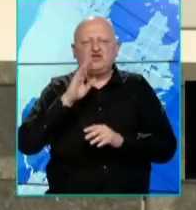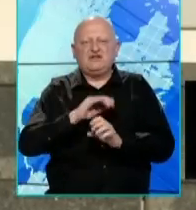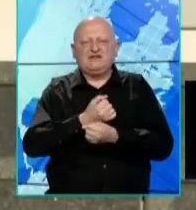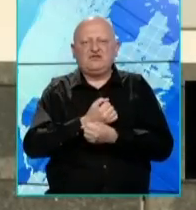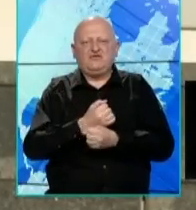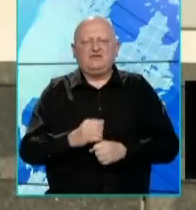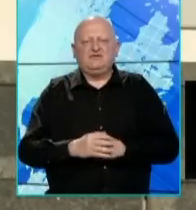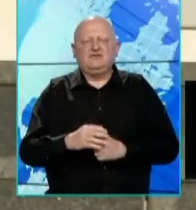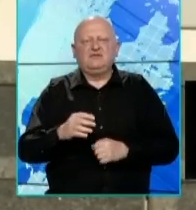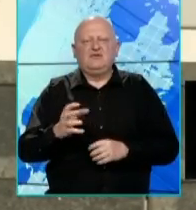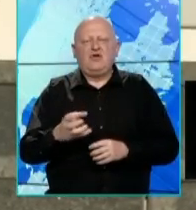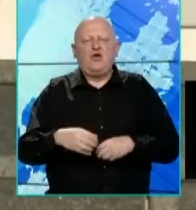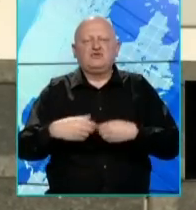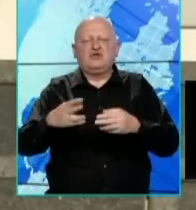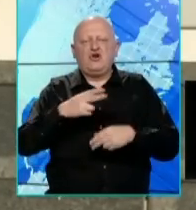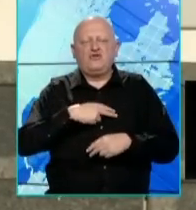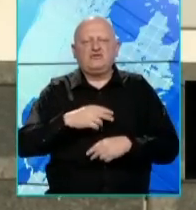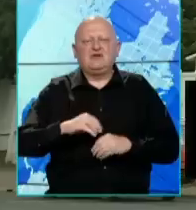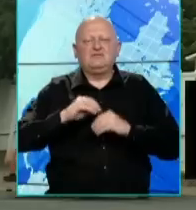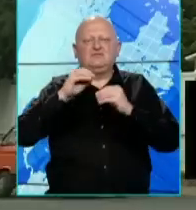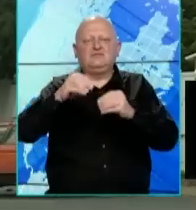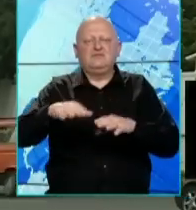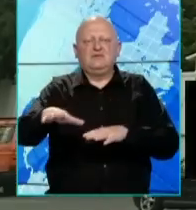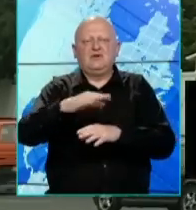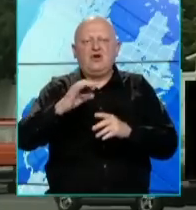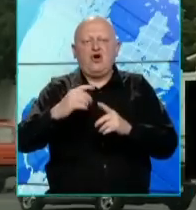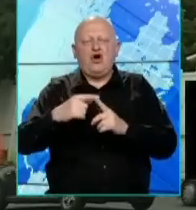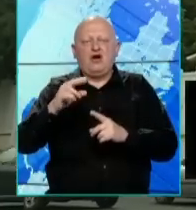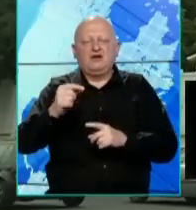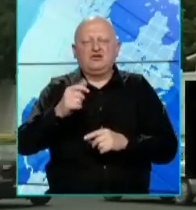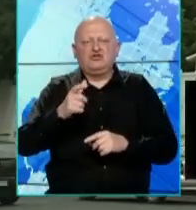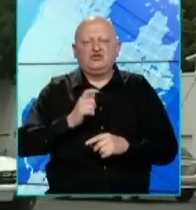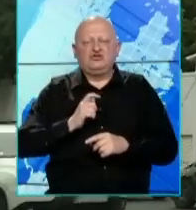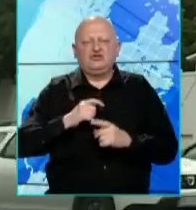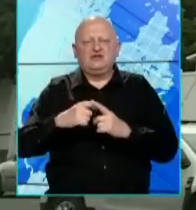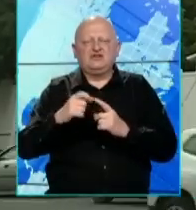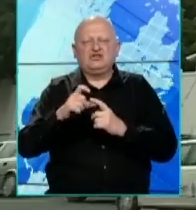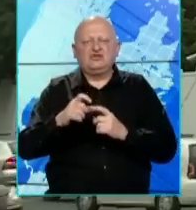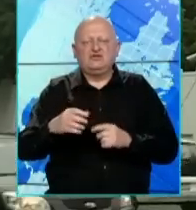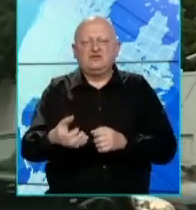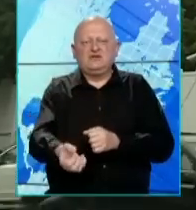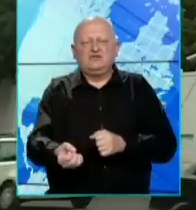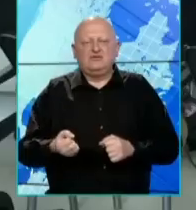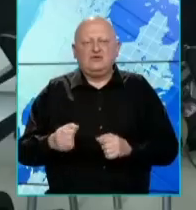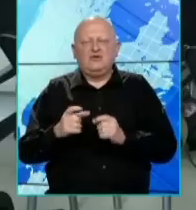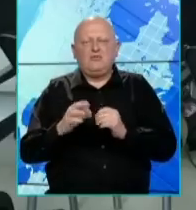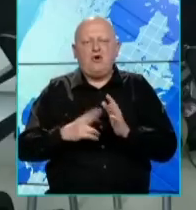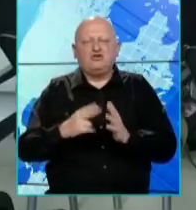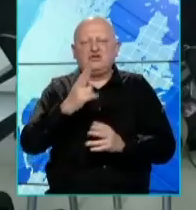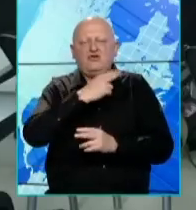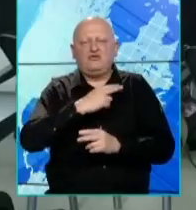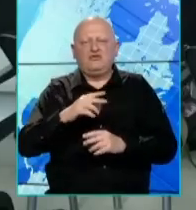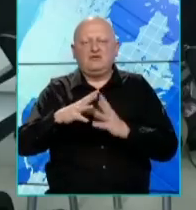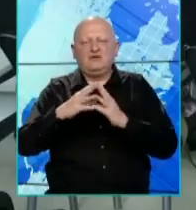i Hercegovini. Loptica odgovornosti za sada prebačena na teren OHR-a, dok se čeka da Kristijan Šmit iz ladice izvuče bonske ovlasti.